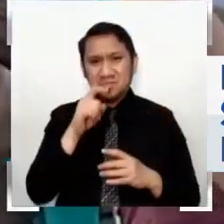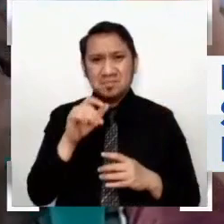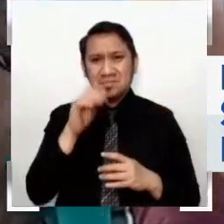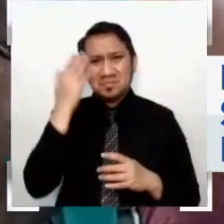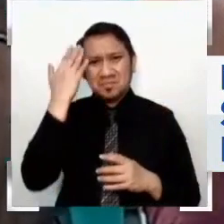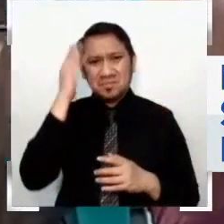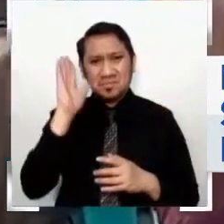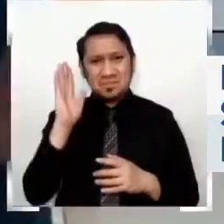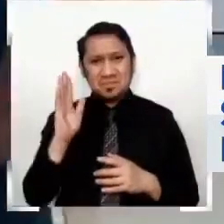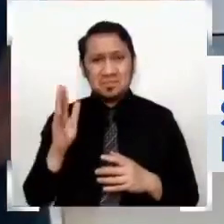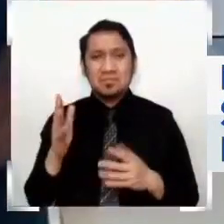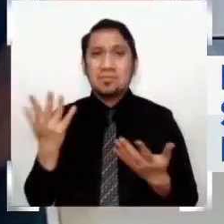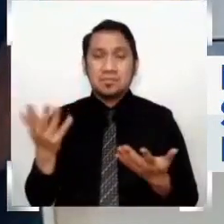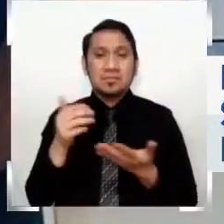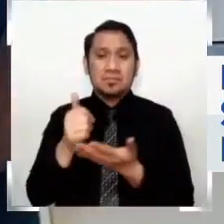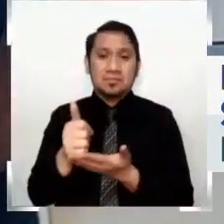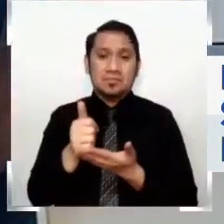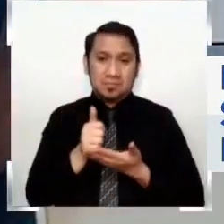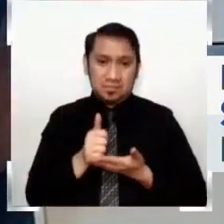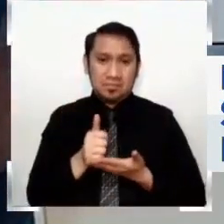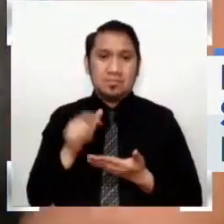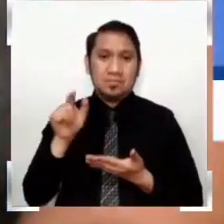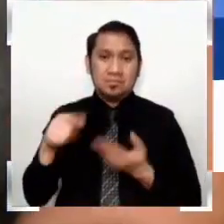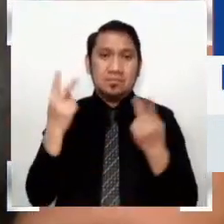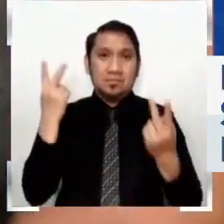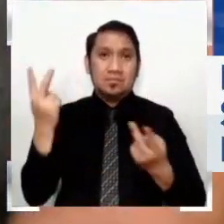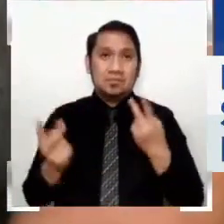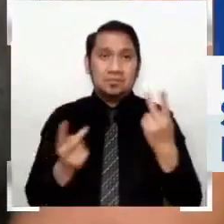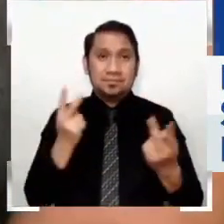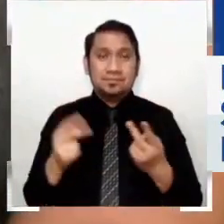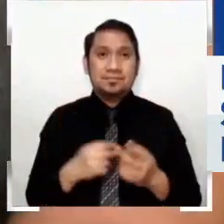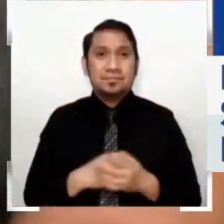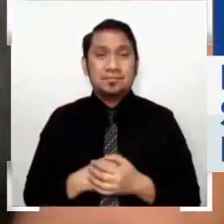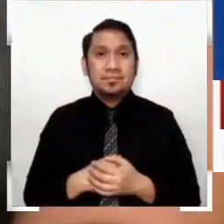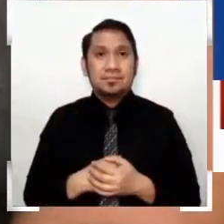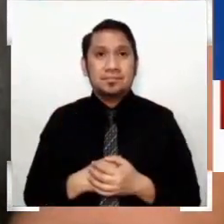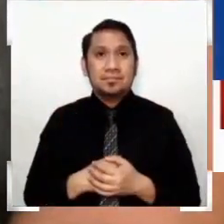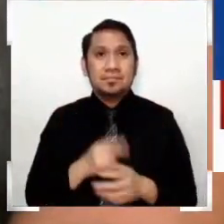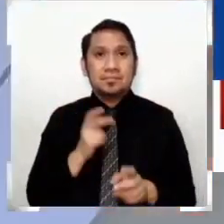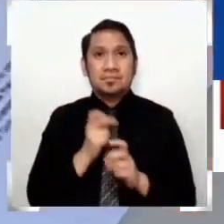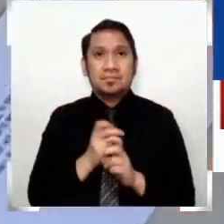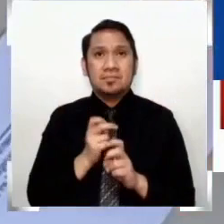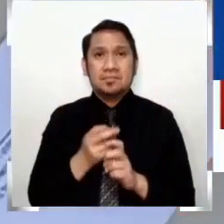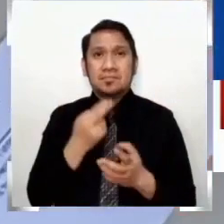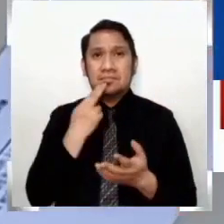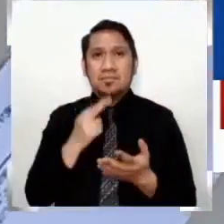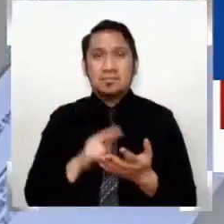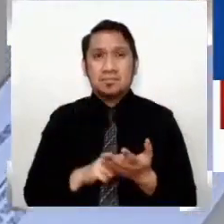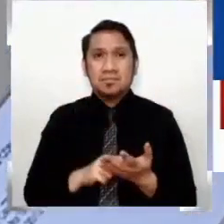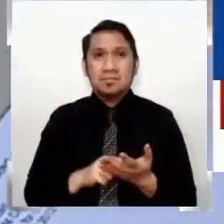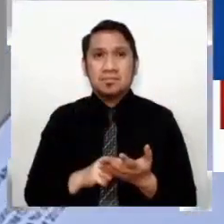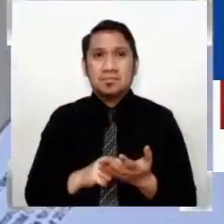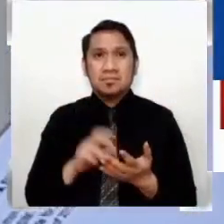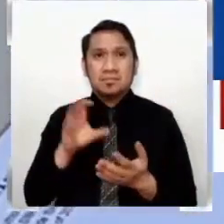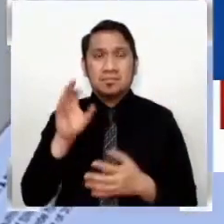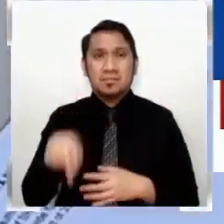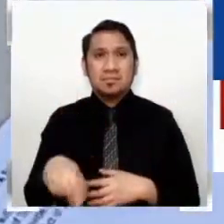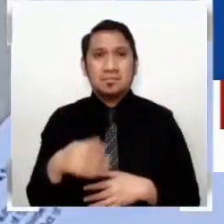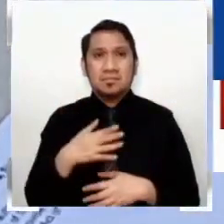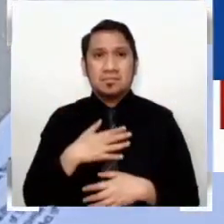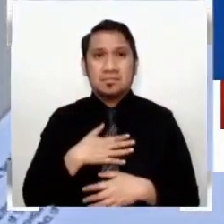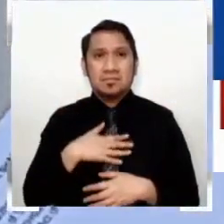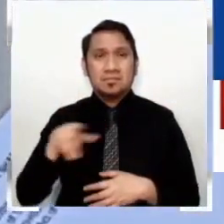malaking tulong sa kanila ang pagbisita ng NTC. Napakahirap po mag-register dito sa telephone. Yung anak ko po nagpuman eh, hindi raw nila maka